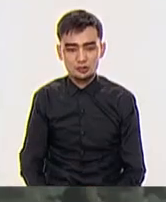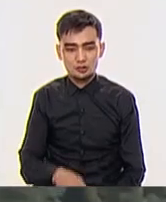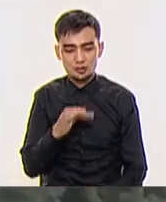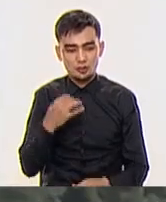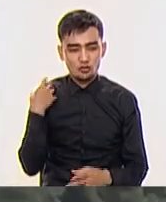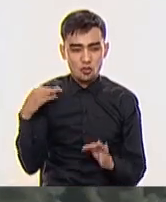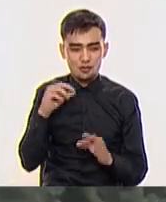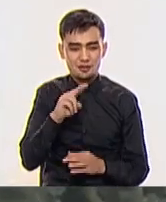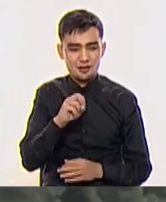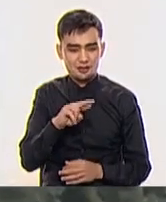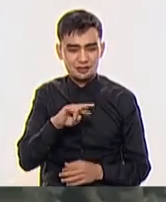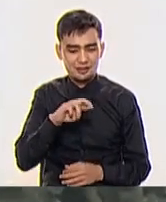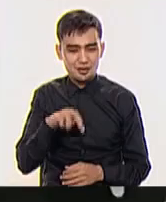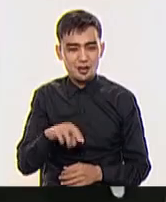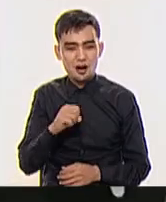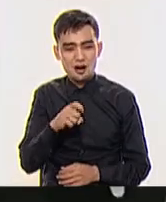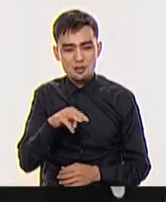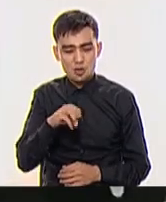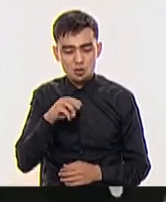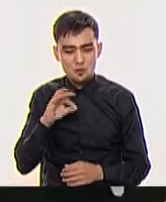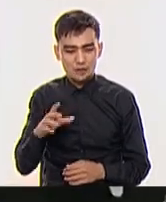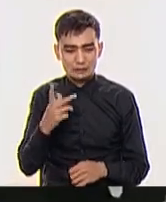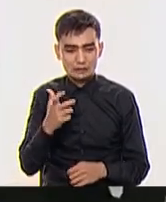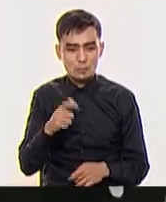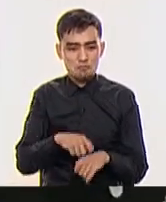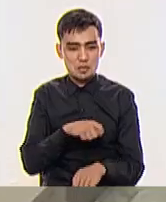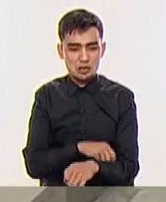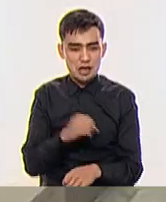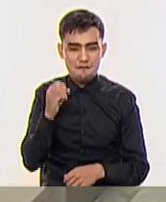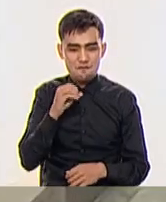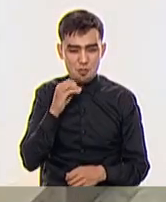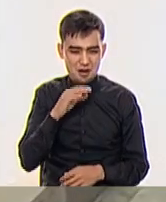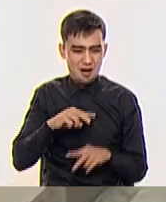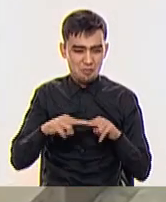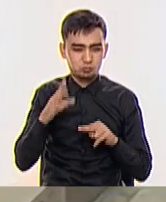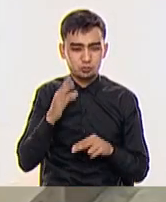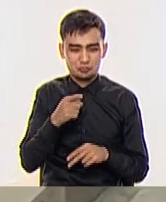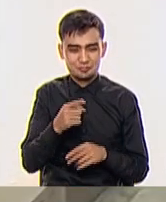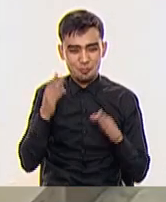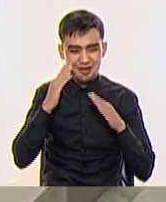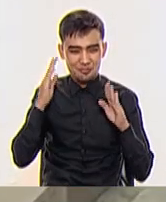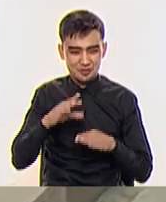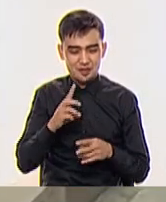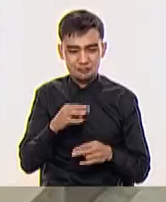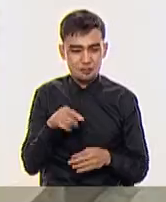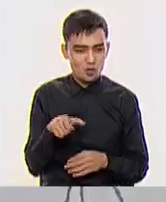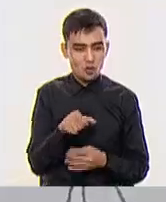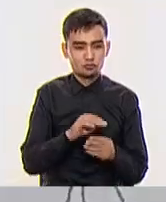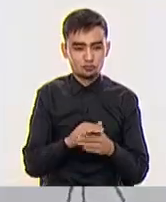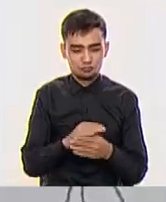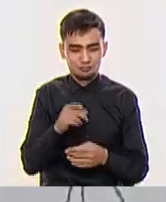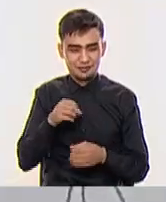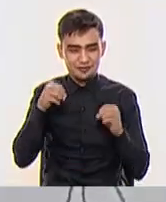Аймақ басшысы Даниал Ахметов 300 метр Еуропадағыдай болады деп уәде еткен Арбат осы. Дәл осы жердегі жолдарды